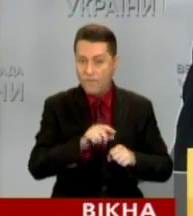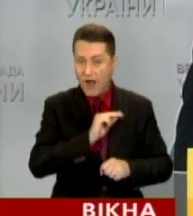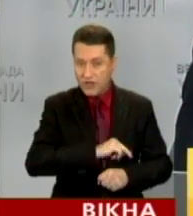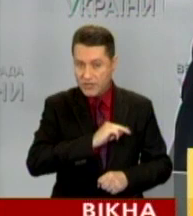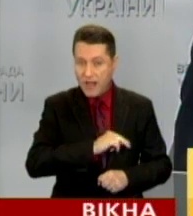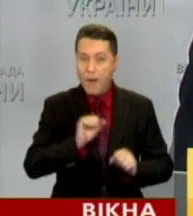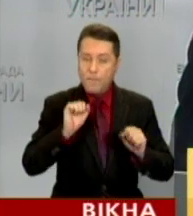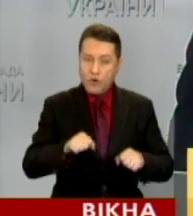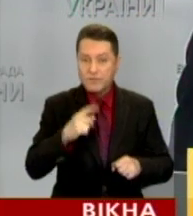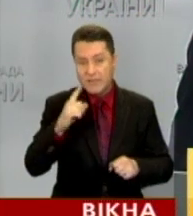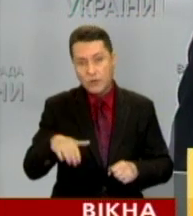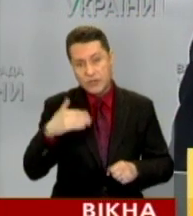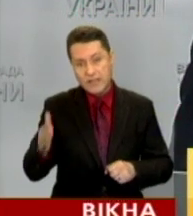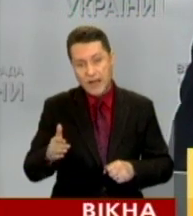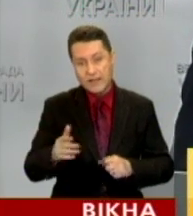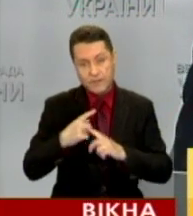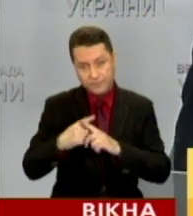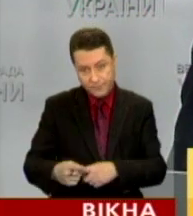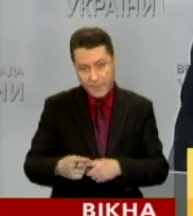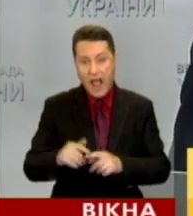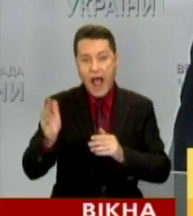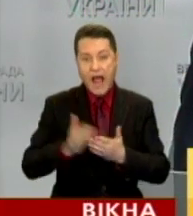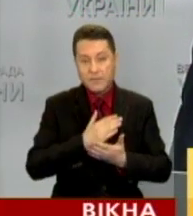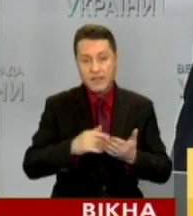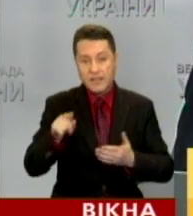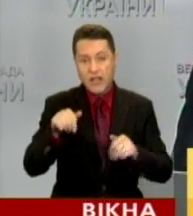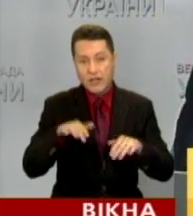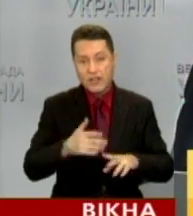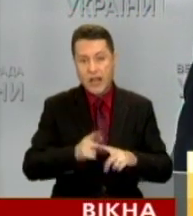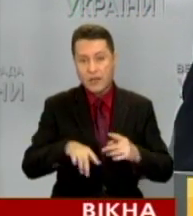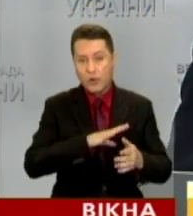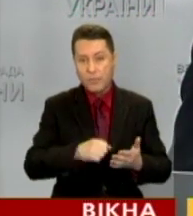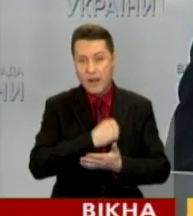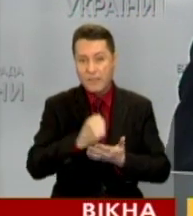однієї сторони, на уступки, відмінити ті рішення, які були прийняті в парламенті,